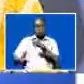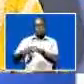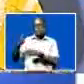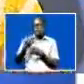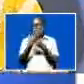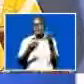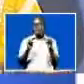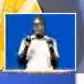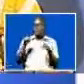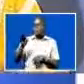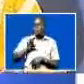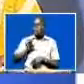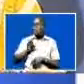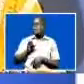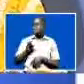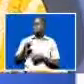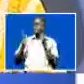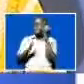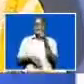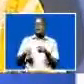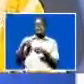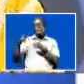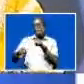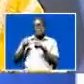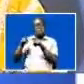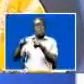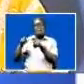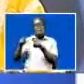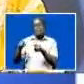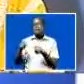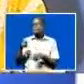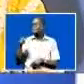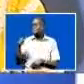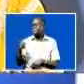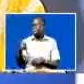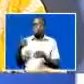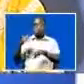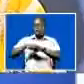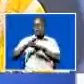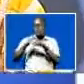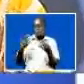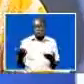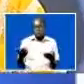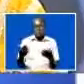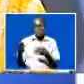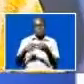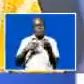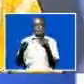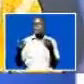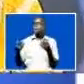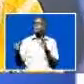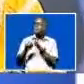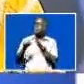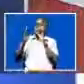Na mwanamke yule wa sumu alizidi kuitia sumu. Lakini uzuri ni kwamba hata ukawa na sumu aina